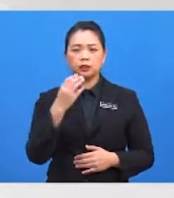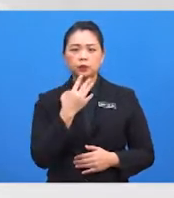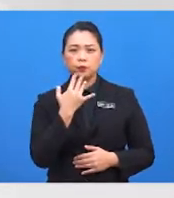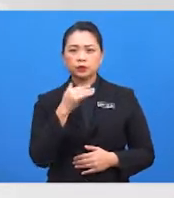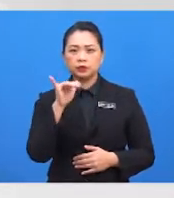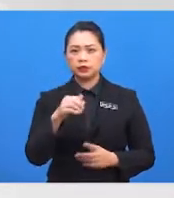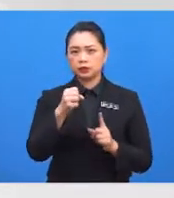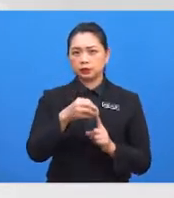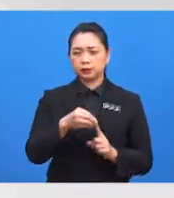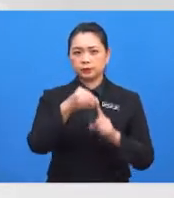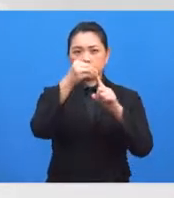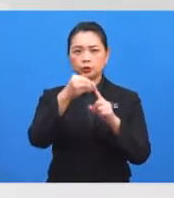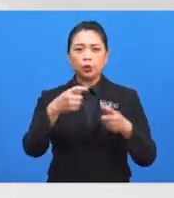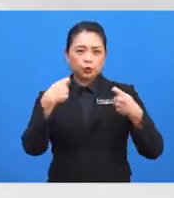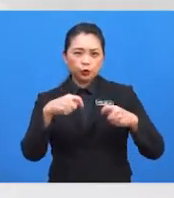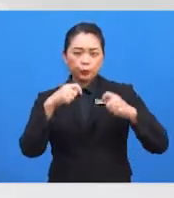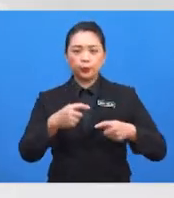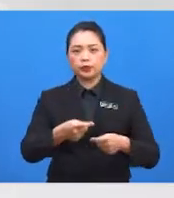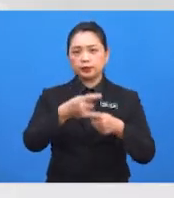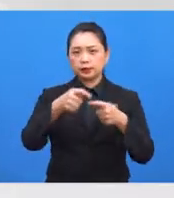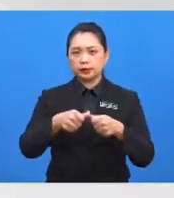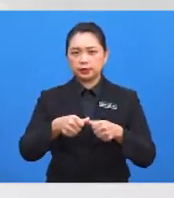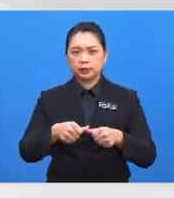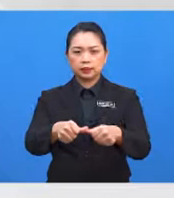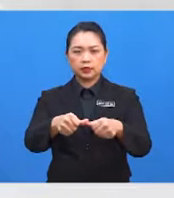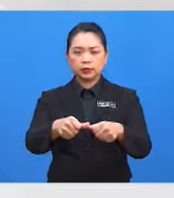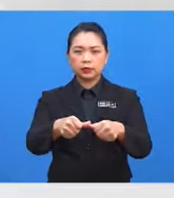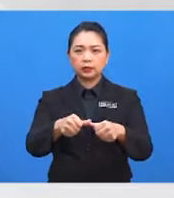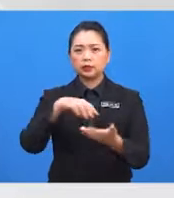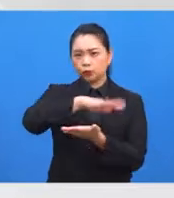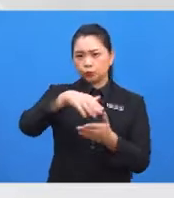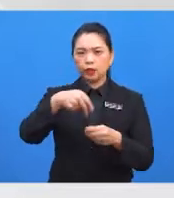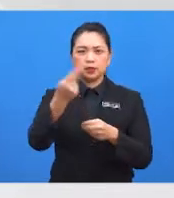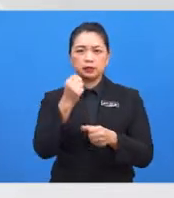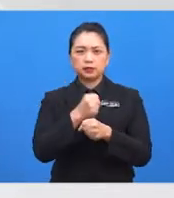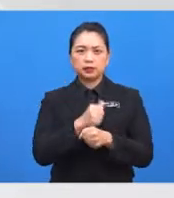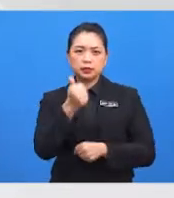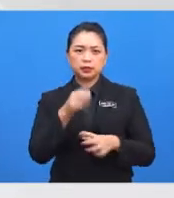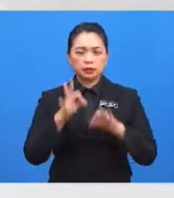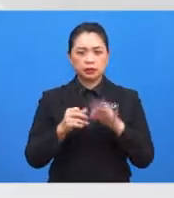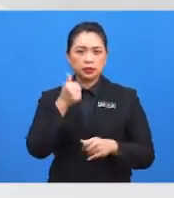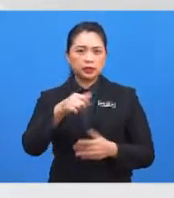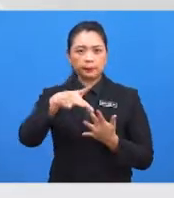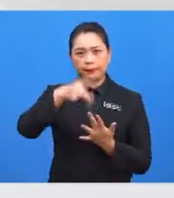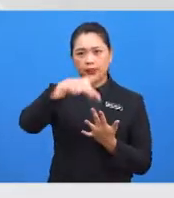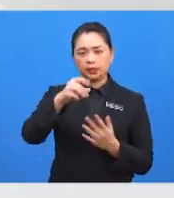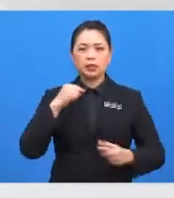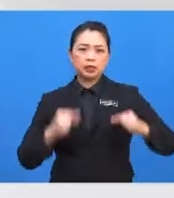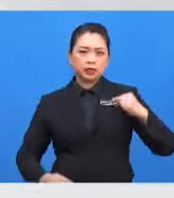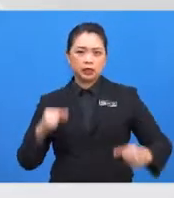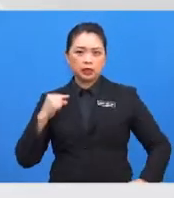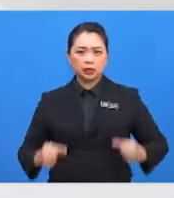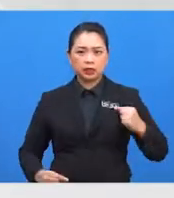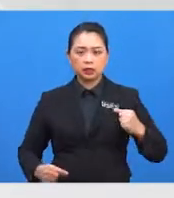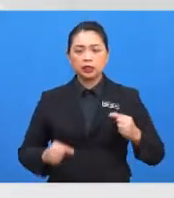spesifik, cuba kekalkan konsistensinya ke seluruh hasil kerja anda. Jika anda memilih gaya